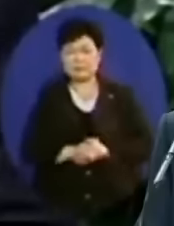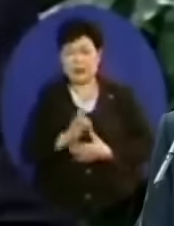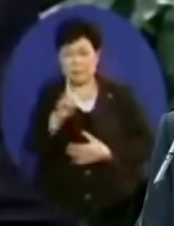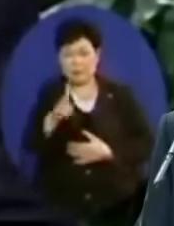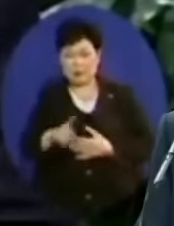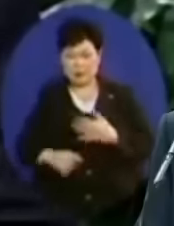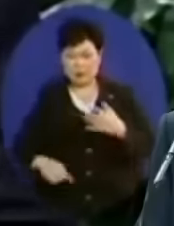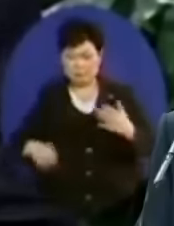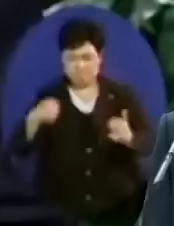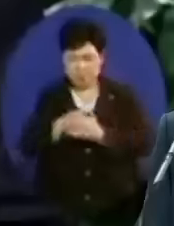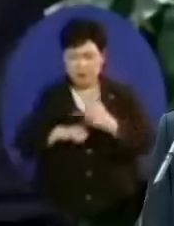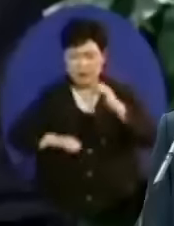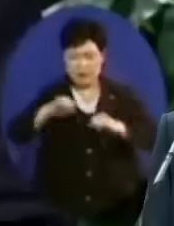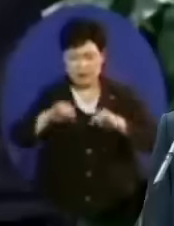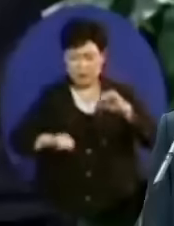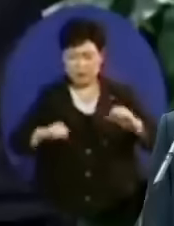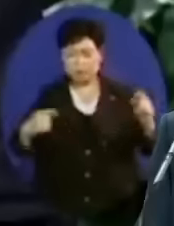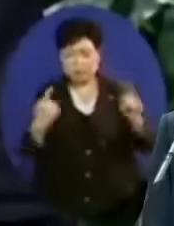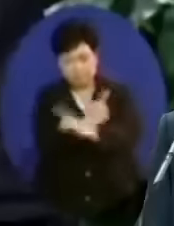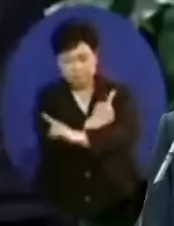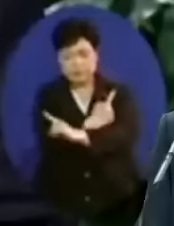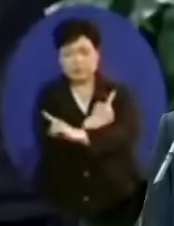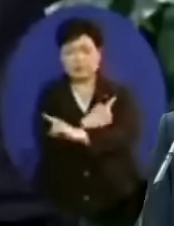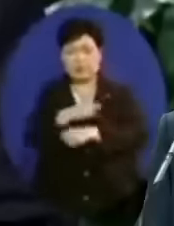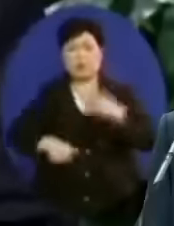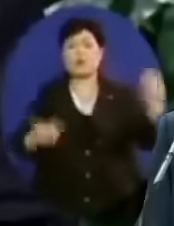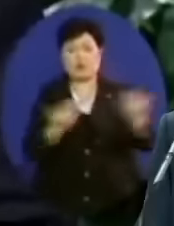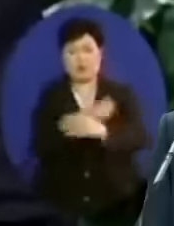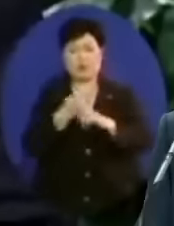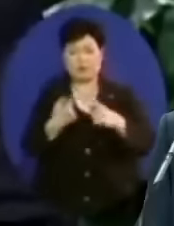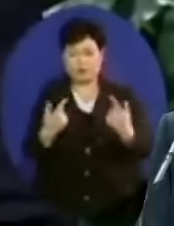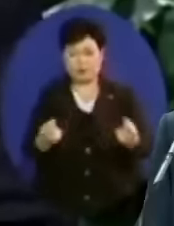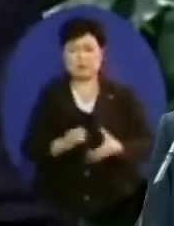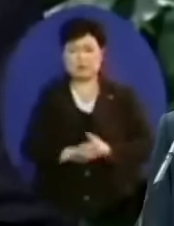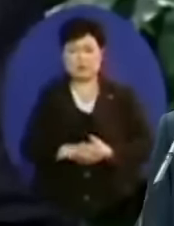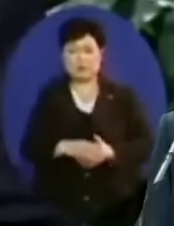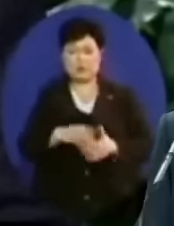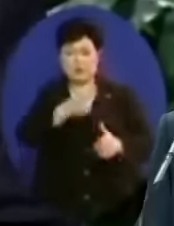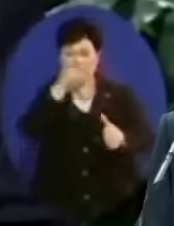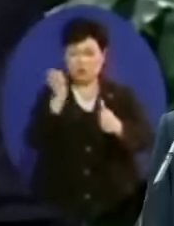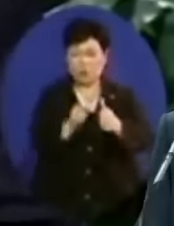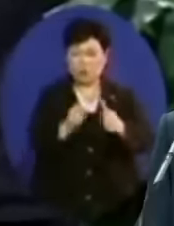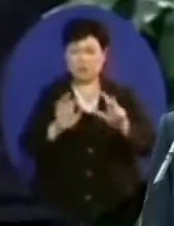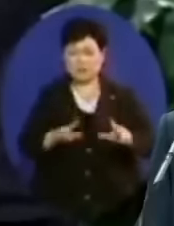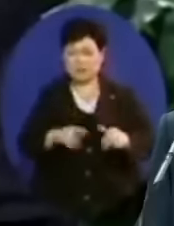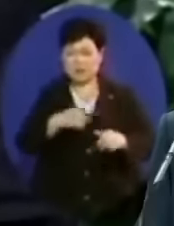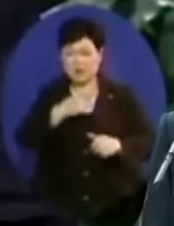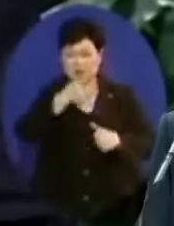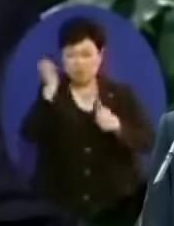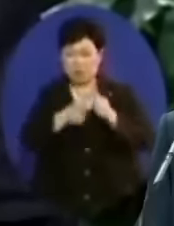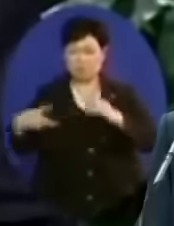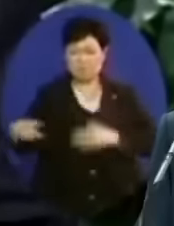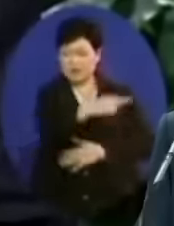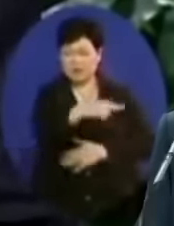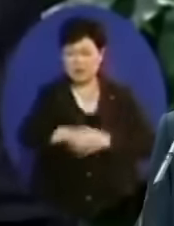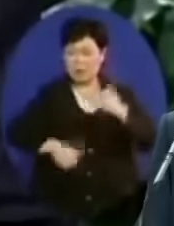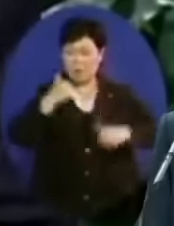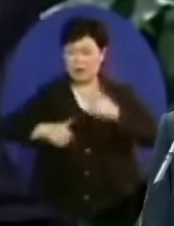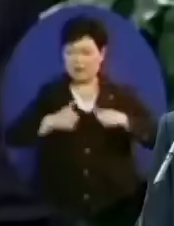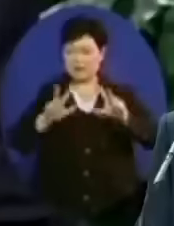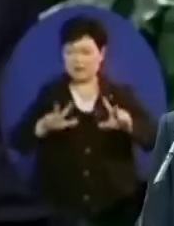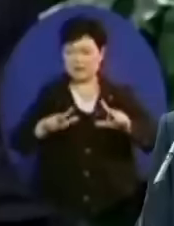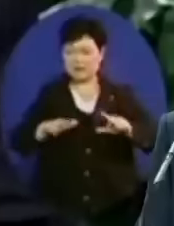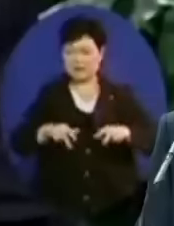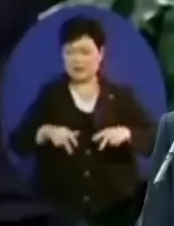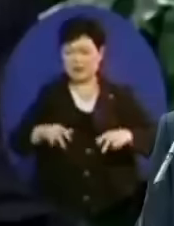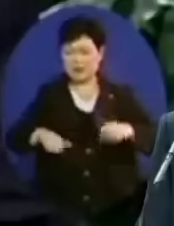행동을 변화시키는 것을 말하는 것입니다. 욕하던 것 이제 욕 안 해야 되겠다, 화내는 것 이제 화 안 내게